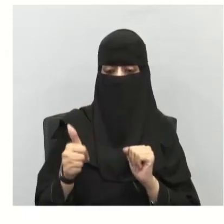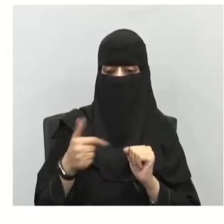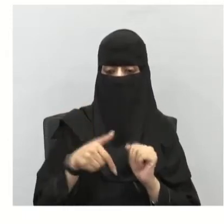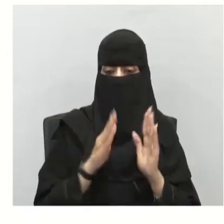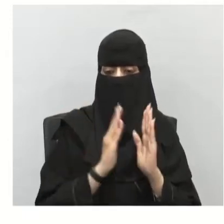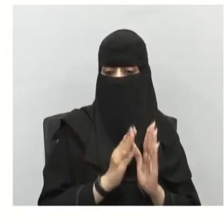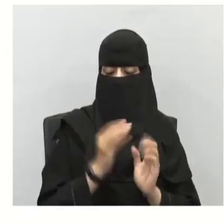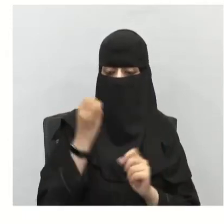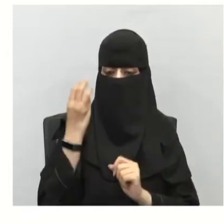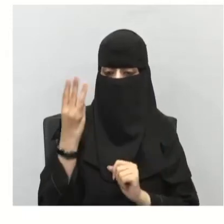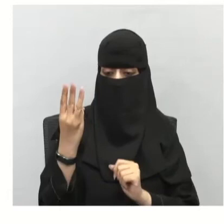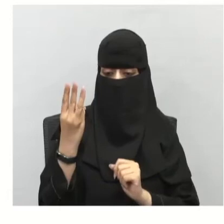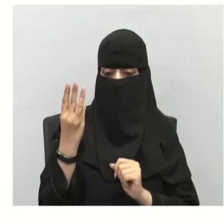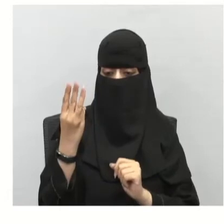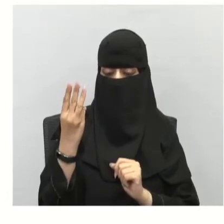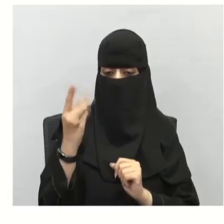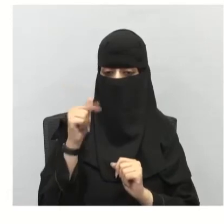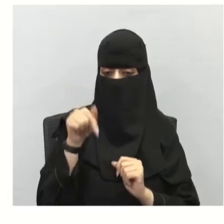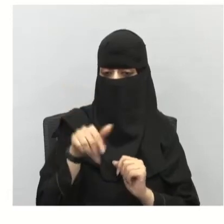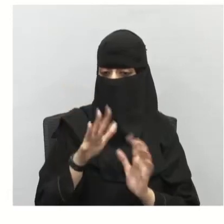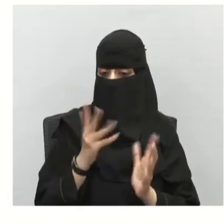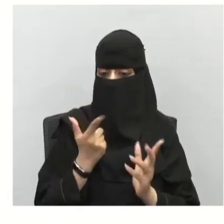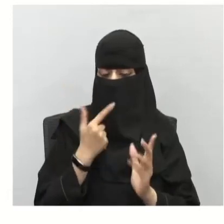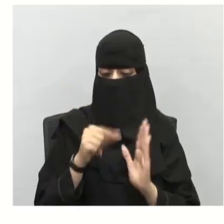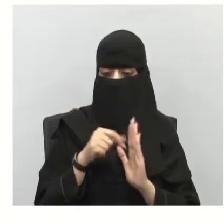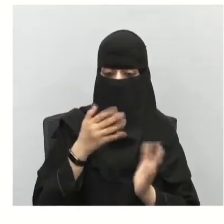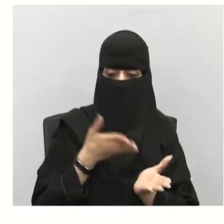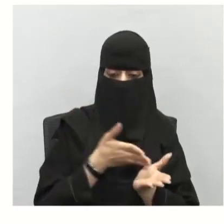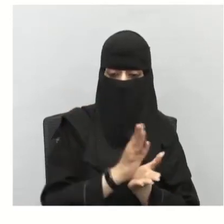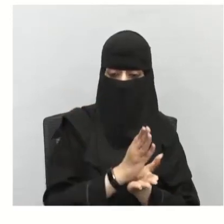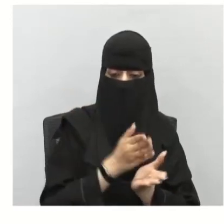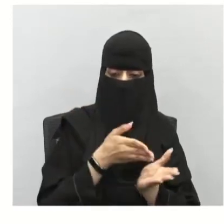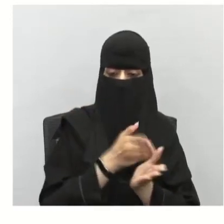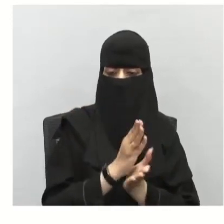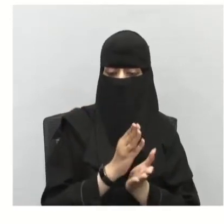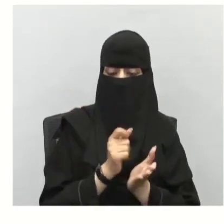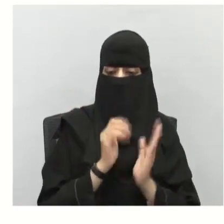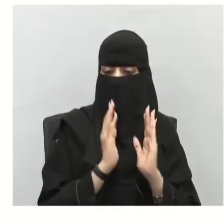الوحدة الثالثة. يا ترى ما هو مجال الوحدة؟